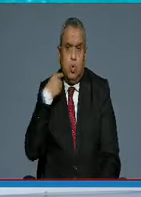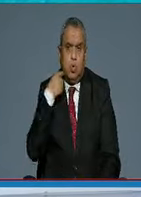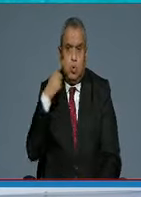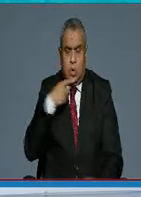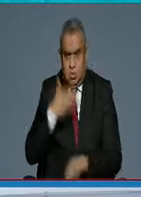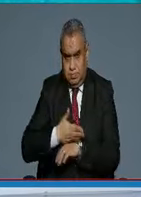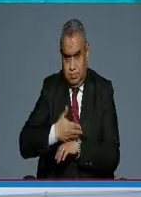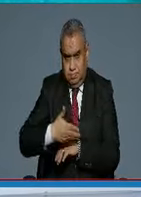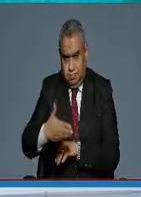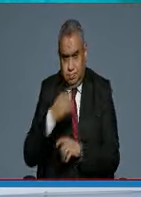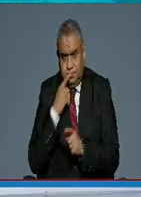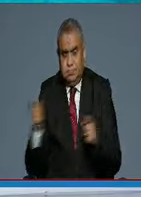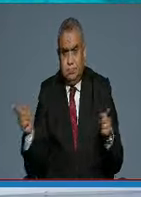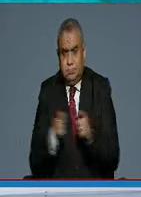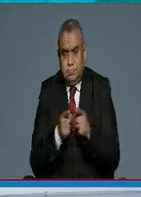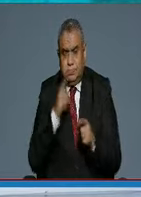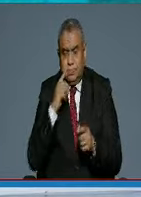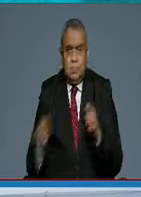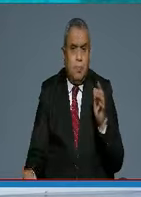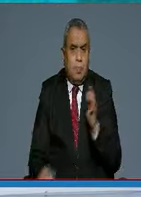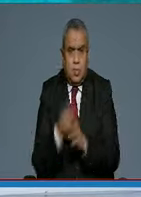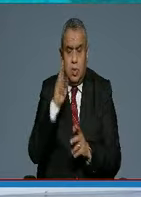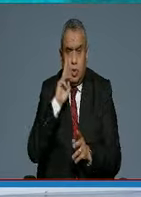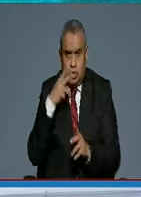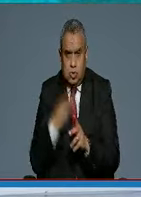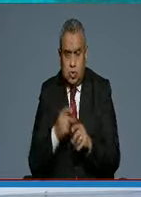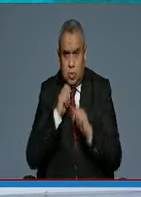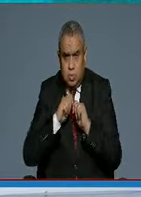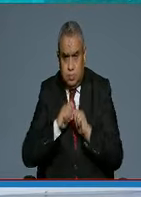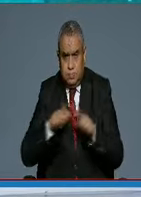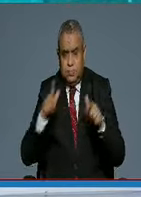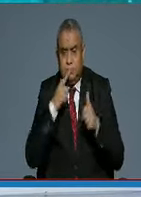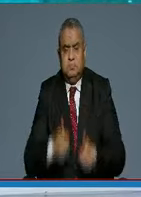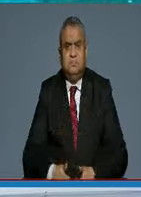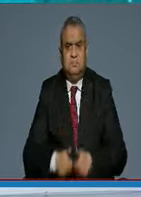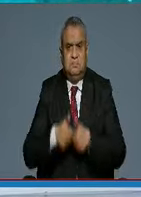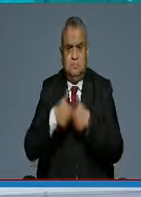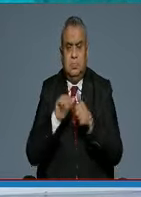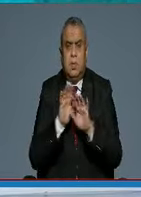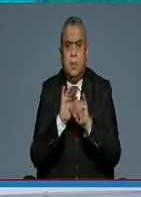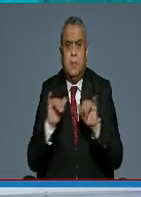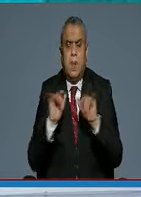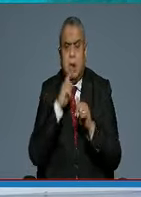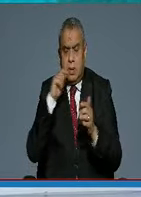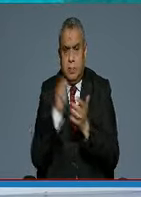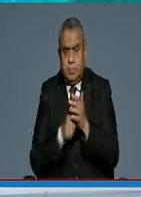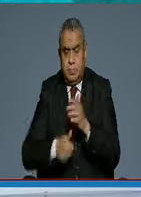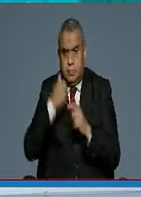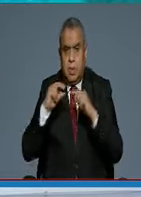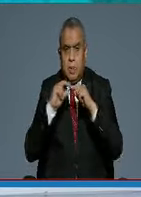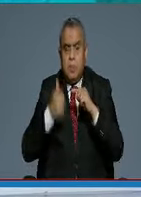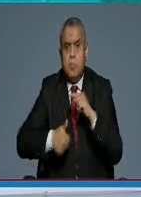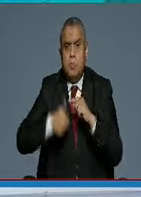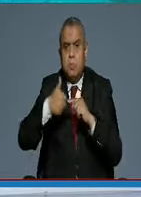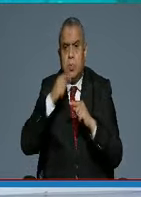في في الجزئيه ديت عشان زي ما بقول لك ان النهارده من كتله وجمله وكل الايجابيات العظيمه دي مش عايزين